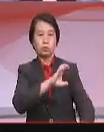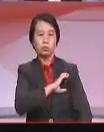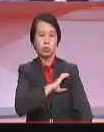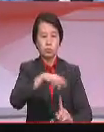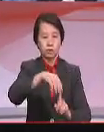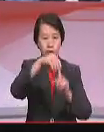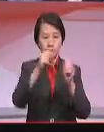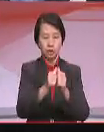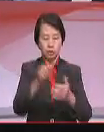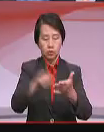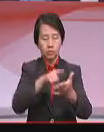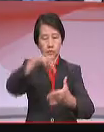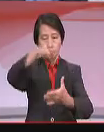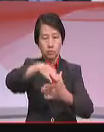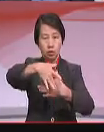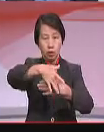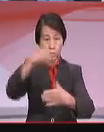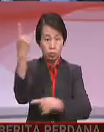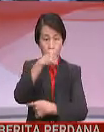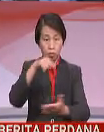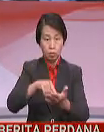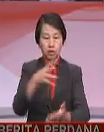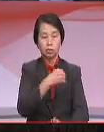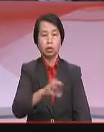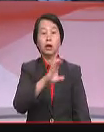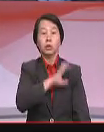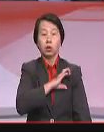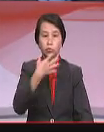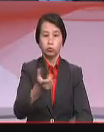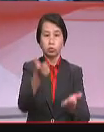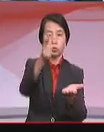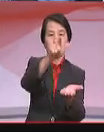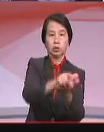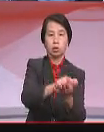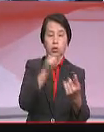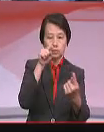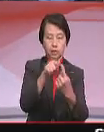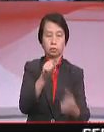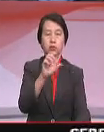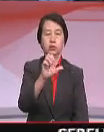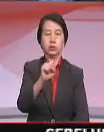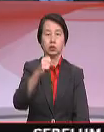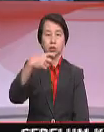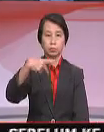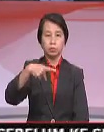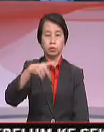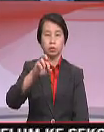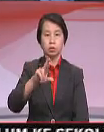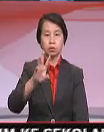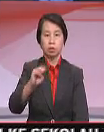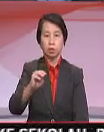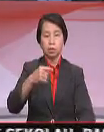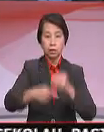polis terutama dengan pengujian awal hari ini dan anggota polisi berkenalan telah membuat laporan kepada xeroncaia pencegahan raswa melihat